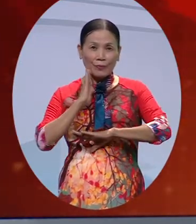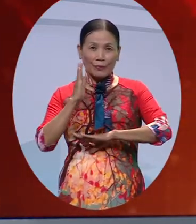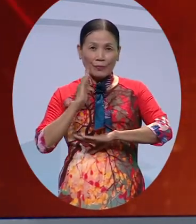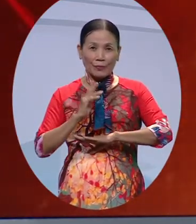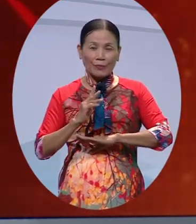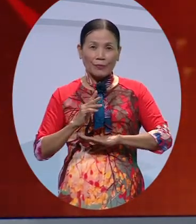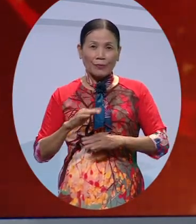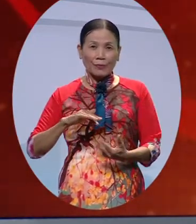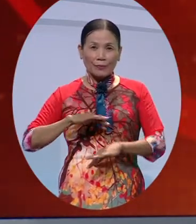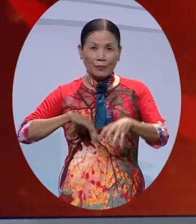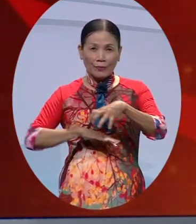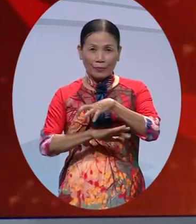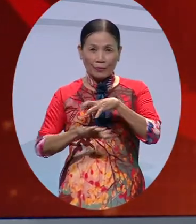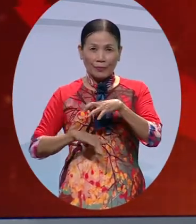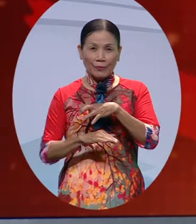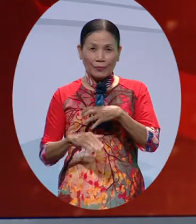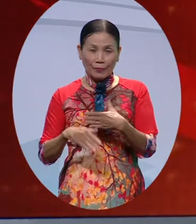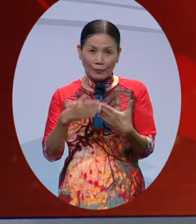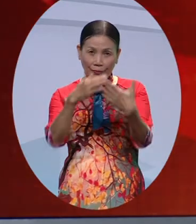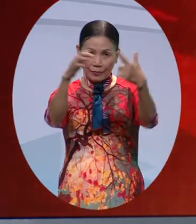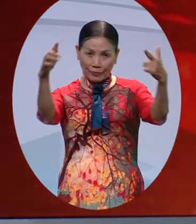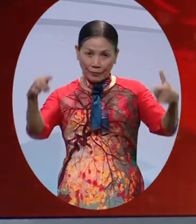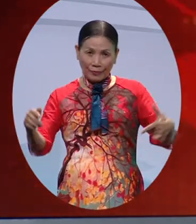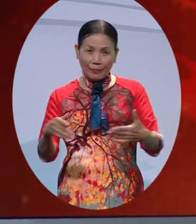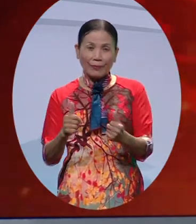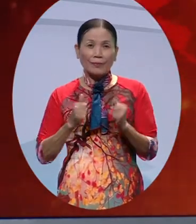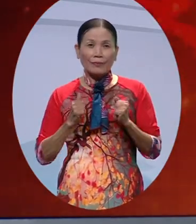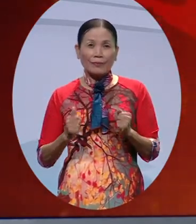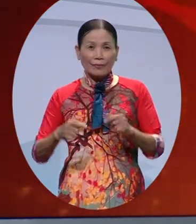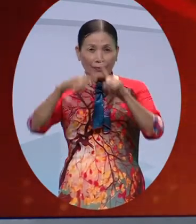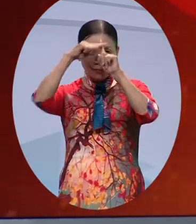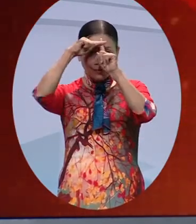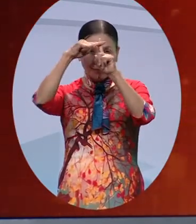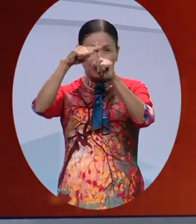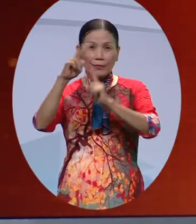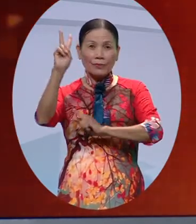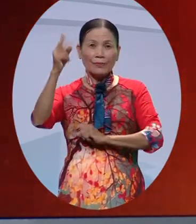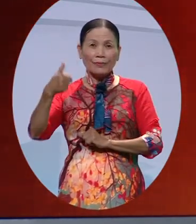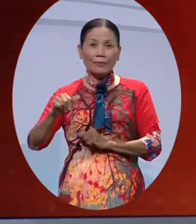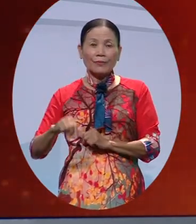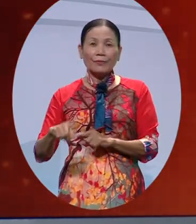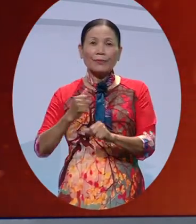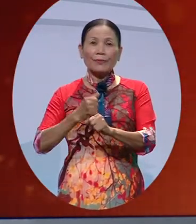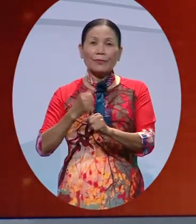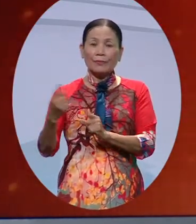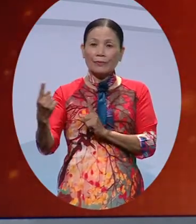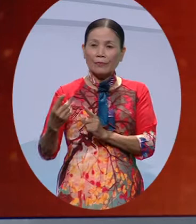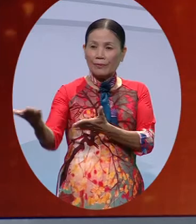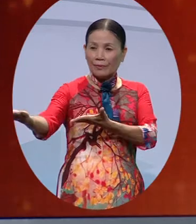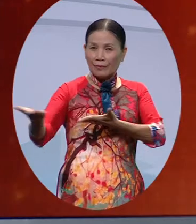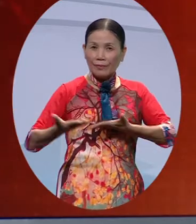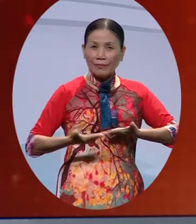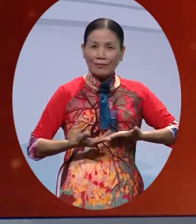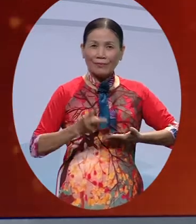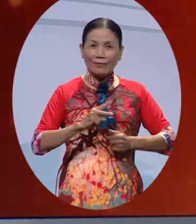tin, truyền thông và bản theo dõi sức khỏe tới tất cả du khách. Nhân viên y tế Bệnh viện Vinmec làm việc trực tiếp tại cổng tiếp đón của Vinpearl tại